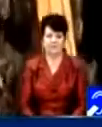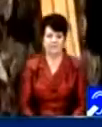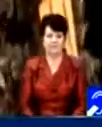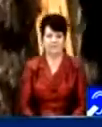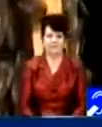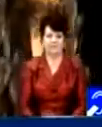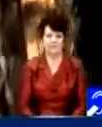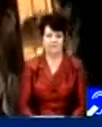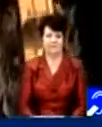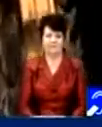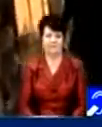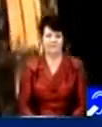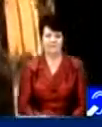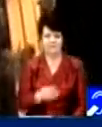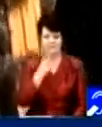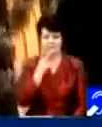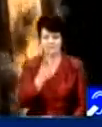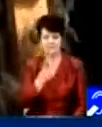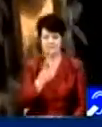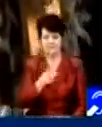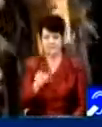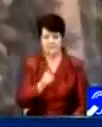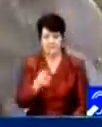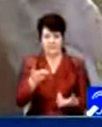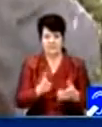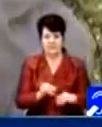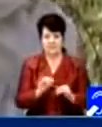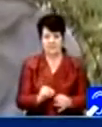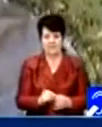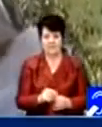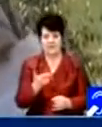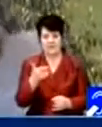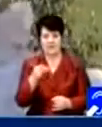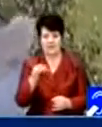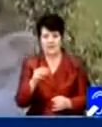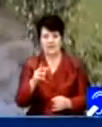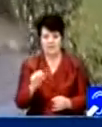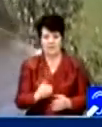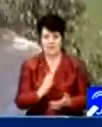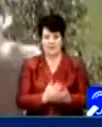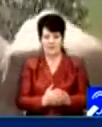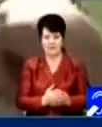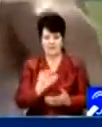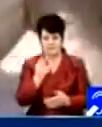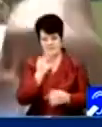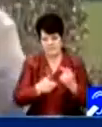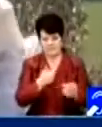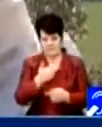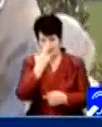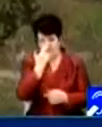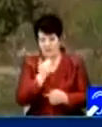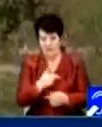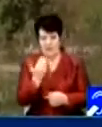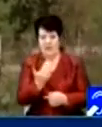Asta e Meliteria carpatină adevărată. Mihai Grama este de o viață crescător de albine și a deprins rostul